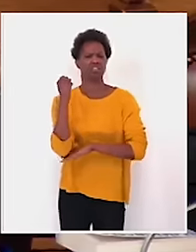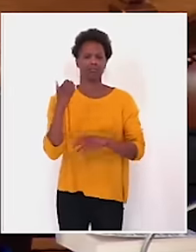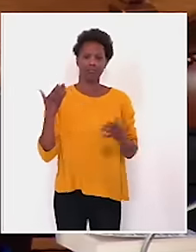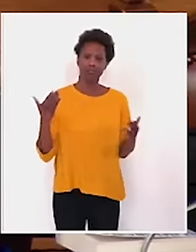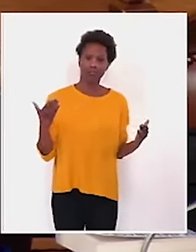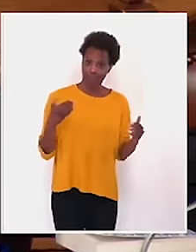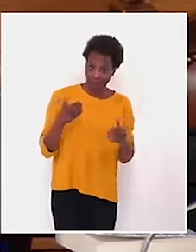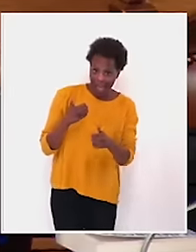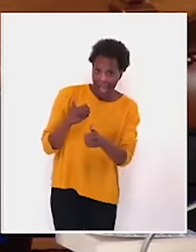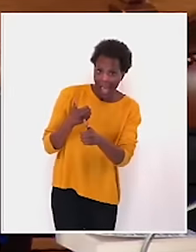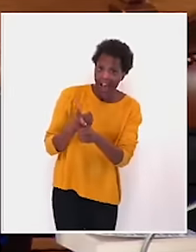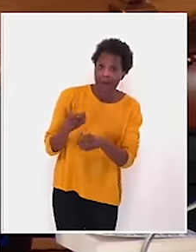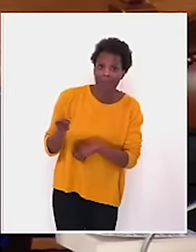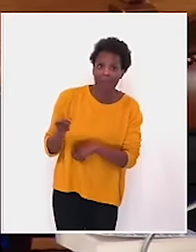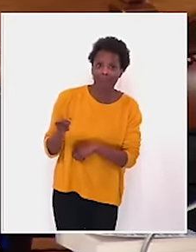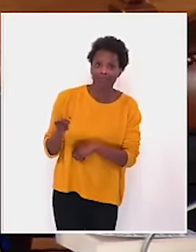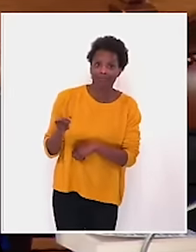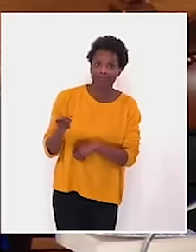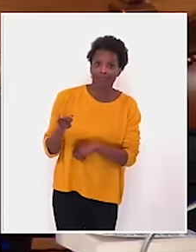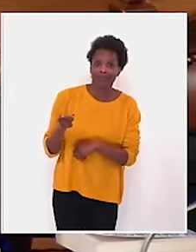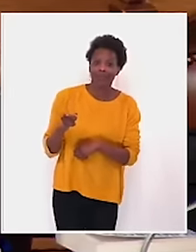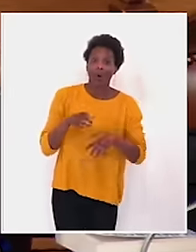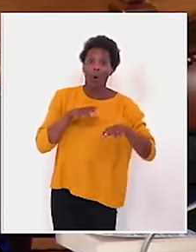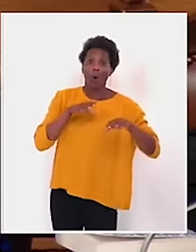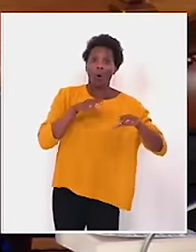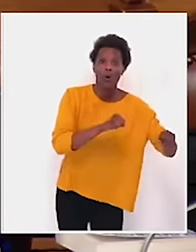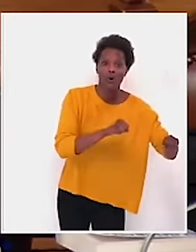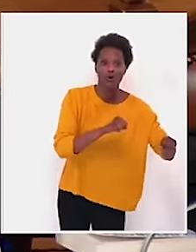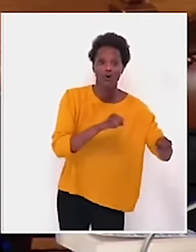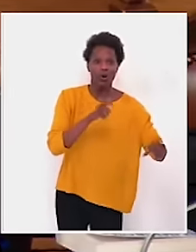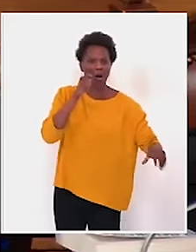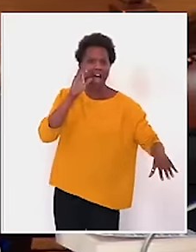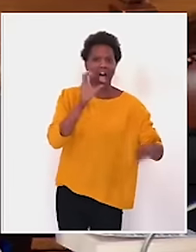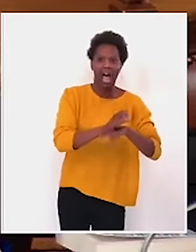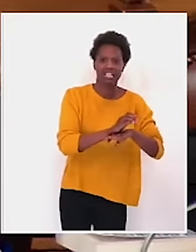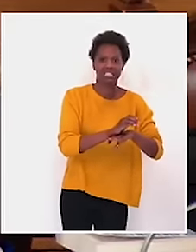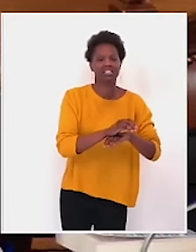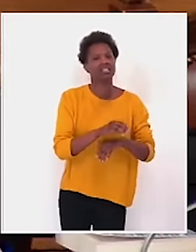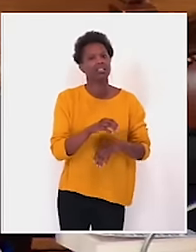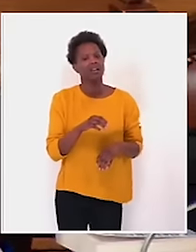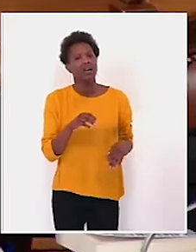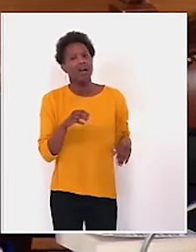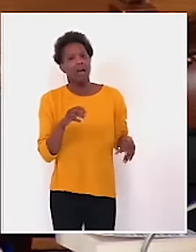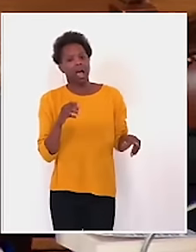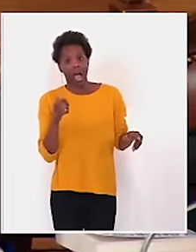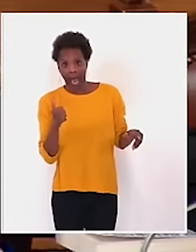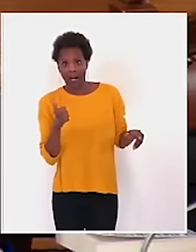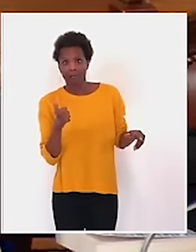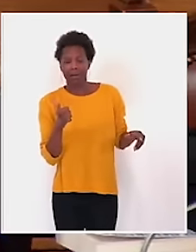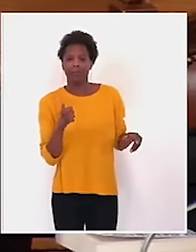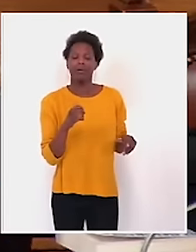qui était qui avait même des réflexes anticoloniaux et antiracistes, parce qu'elle s'est solidarisée des combats des Kanaks et des Arabes en Algérie.